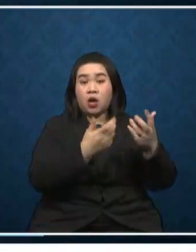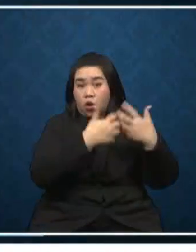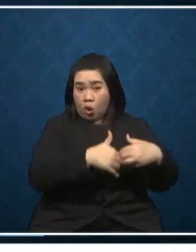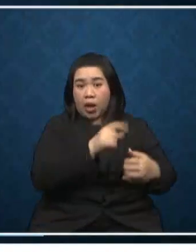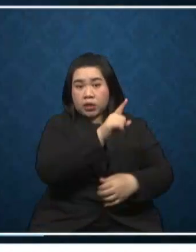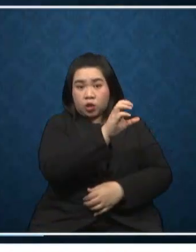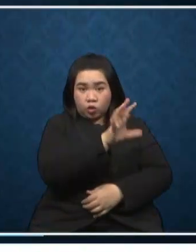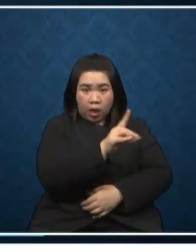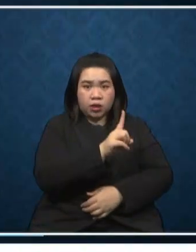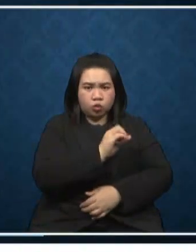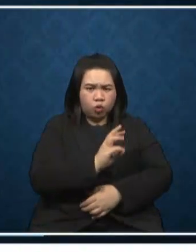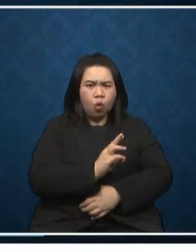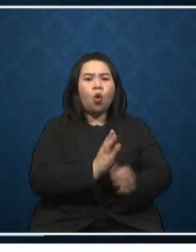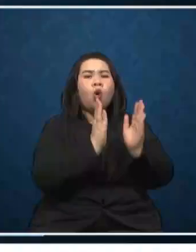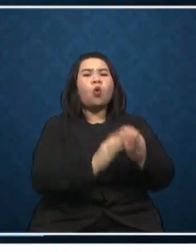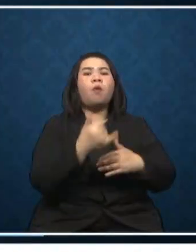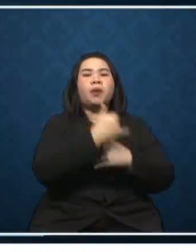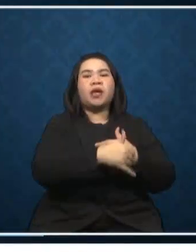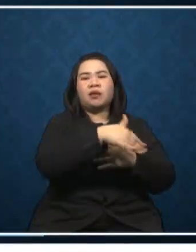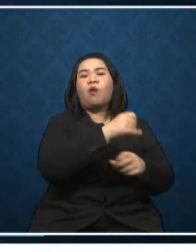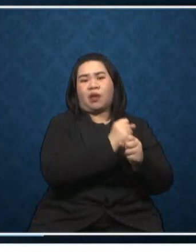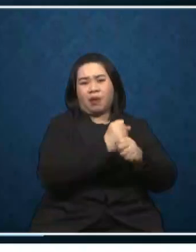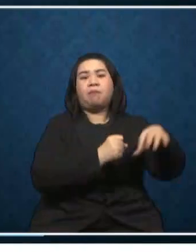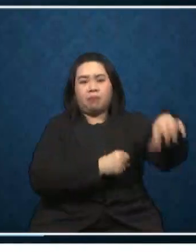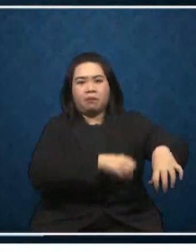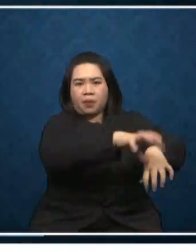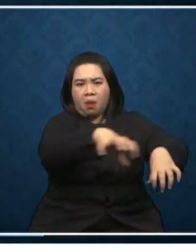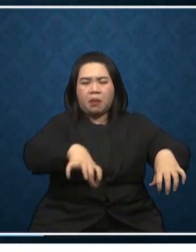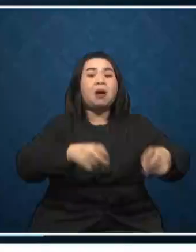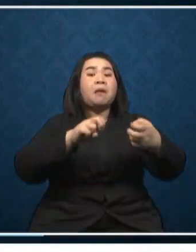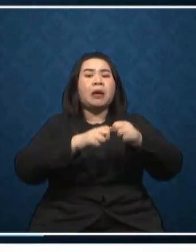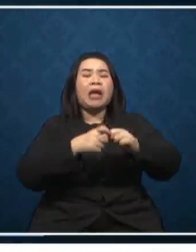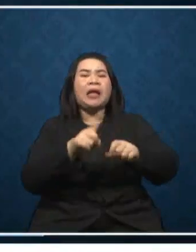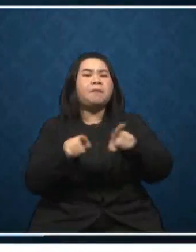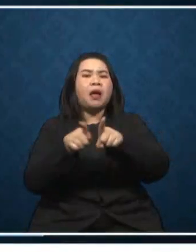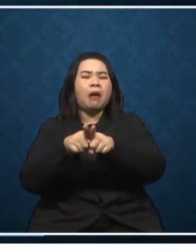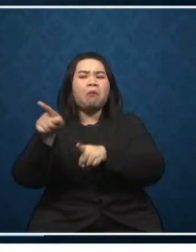ซึเึโงงานต่วใหญเปนตางชาติเข้ามาทำกัน กเลยคายว่า พเทศ shoes ersitte